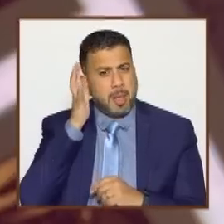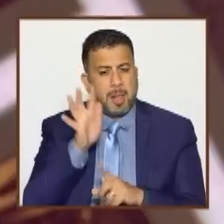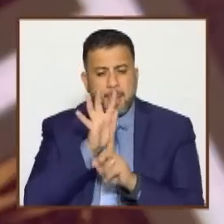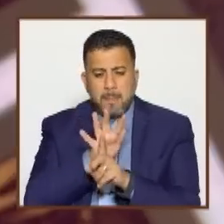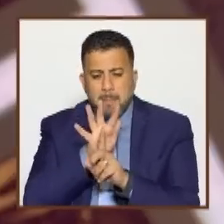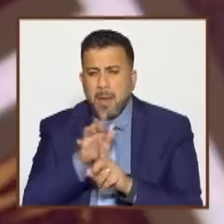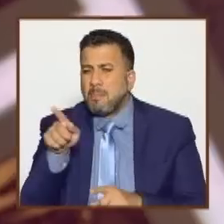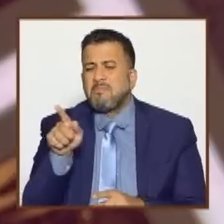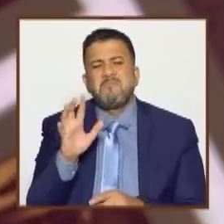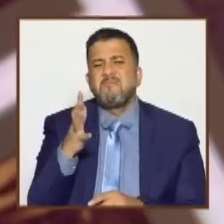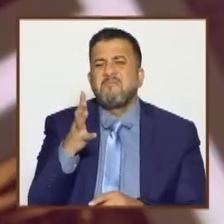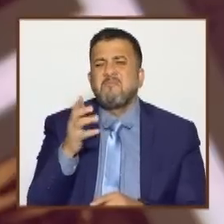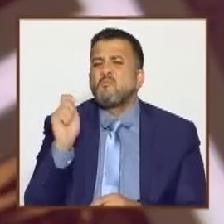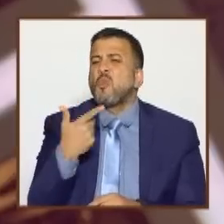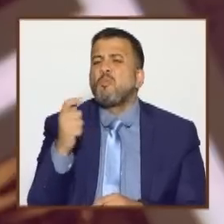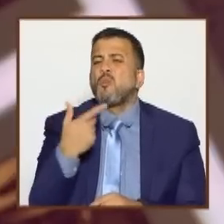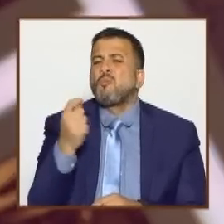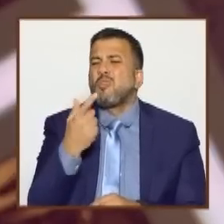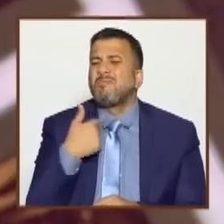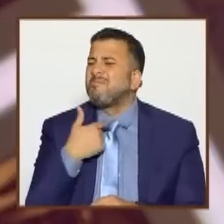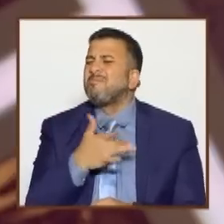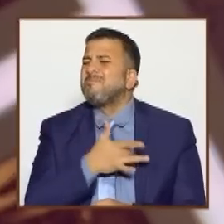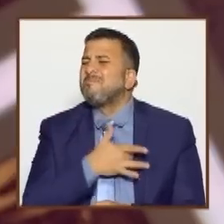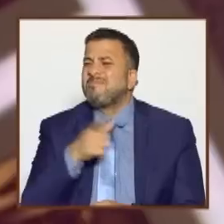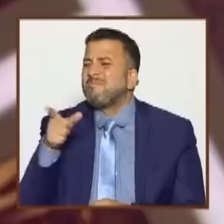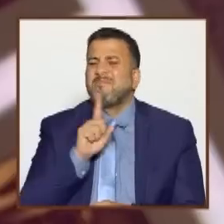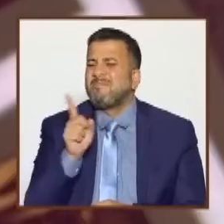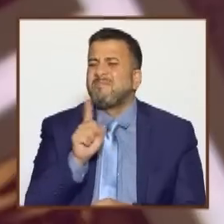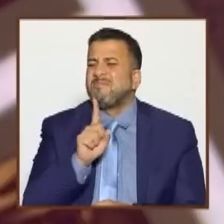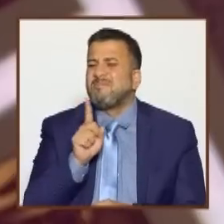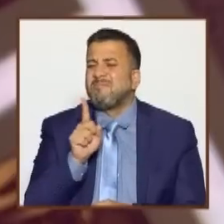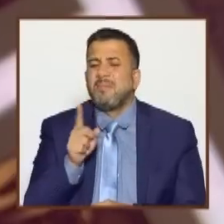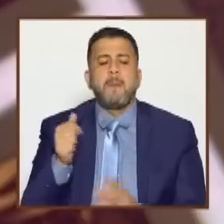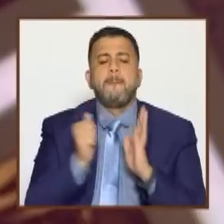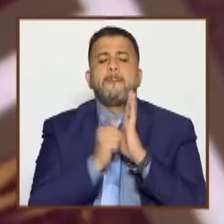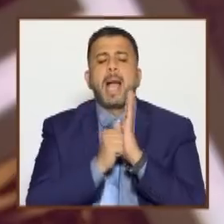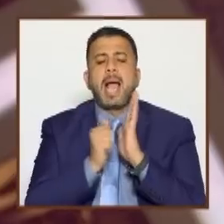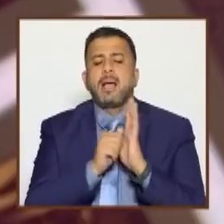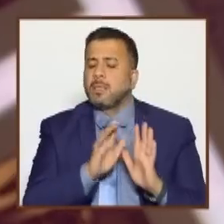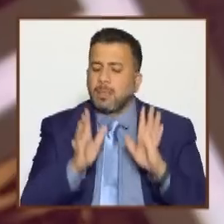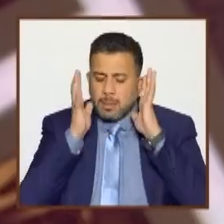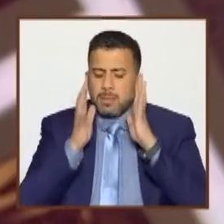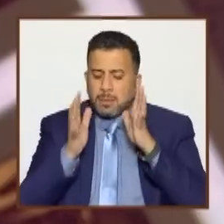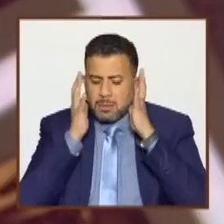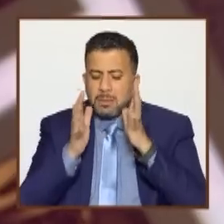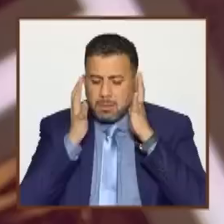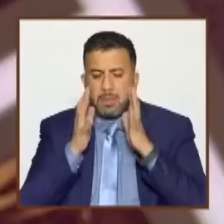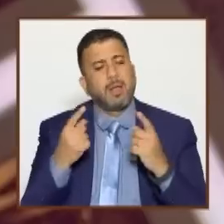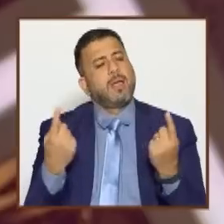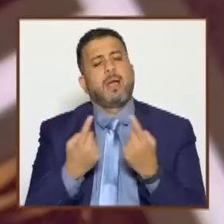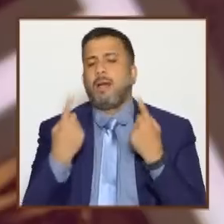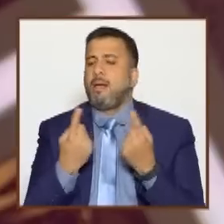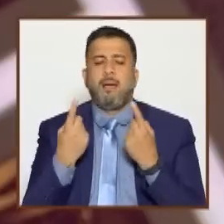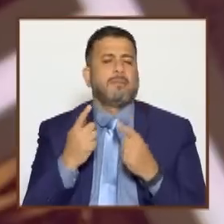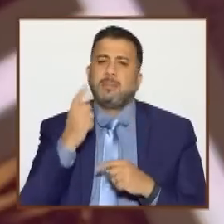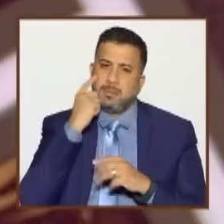لا يخشى، عندنا إمام يسرع في الركوع والسجود مثلا، ويحب الإنسان يصليها في البيت طيب لا بأس